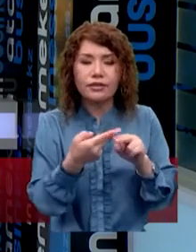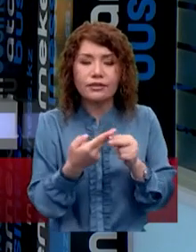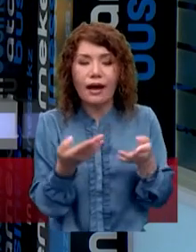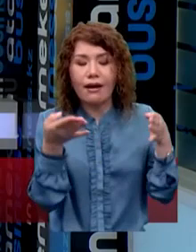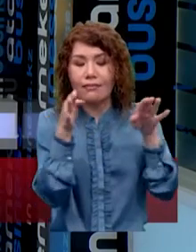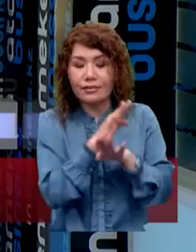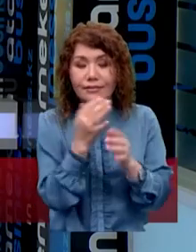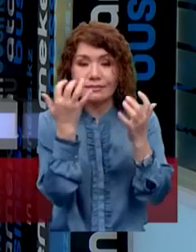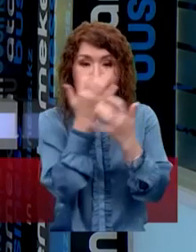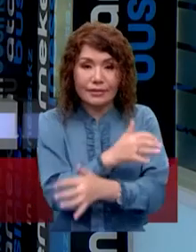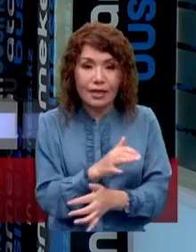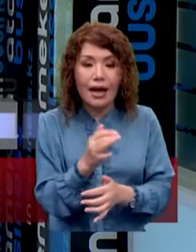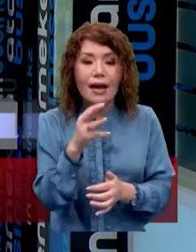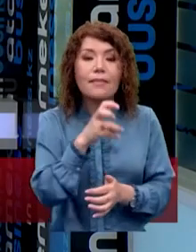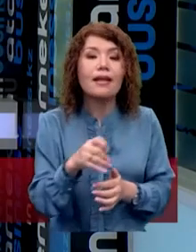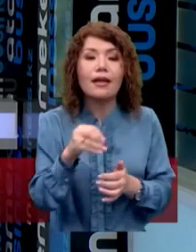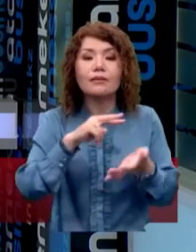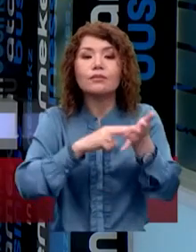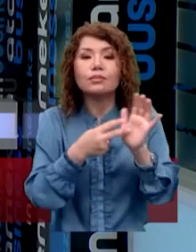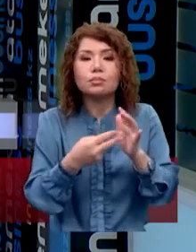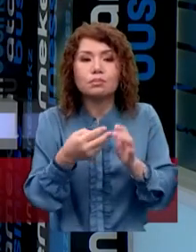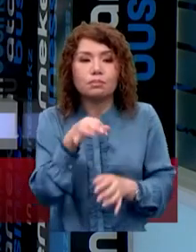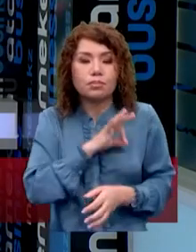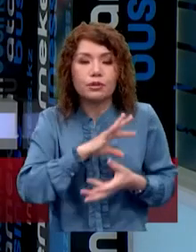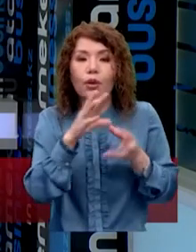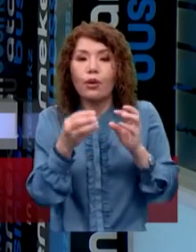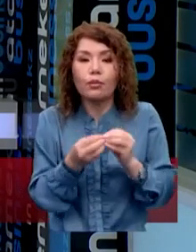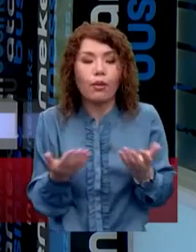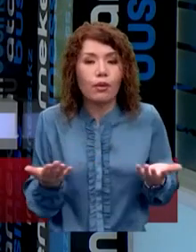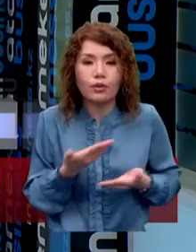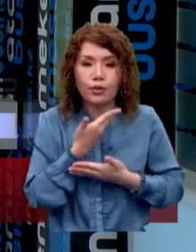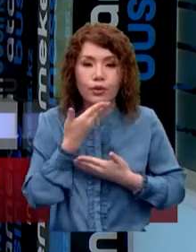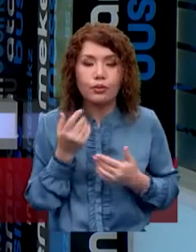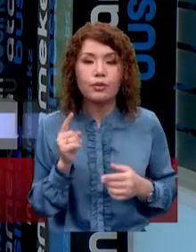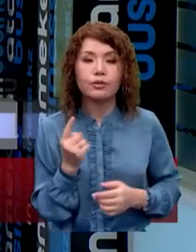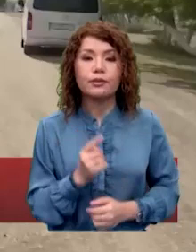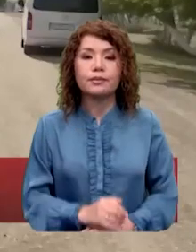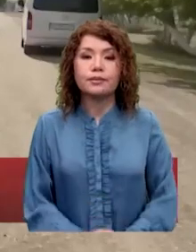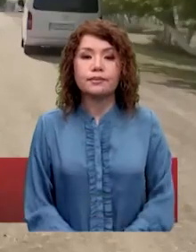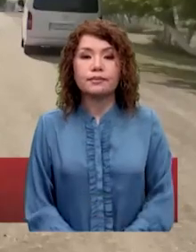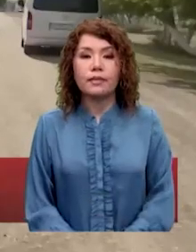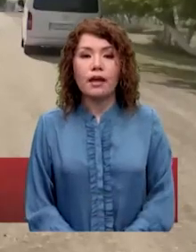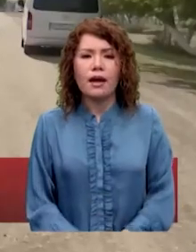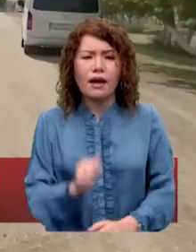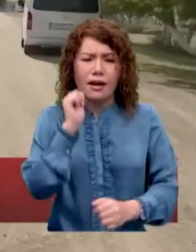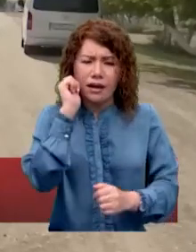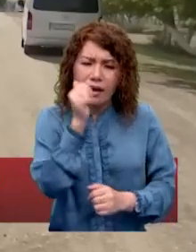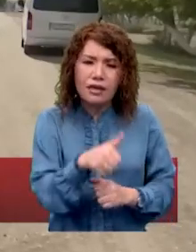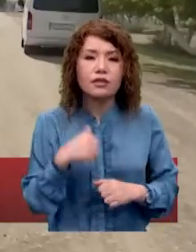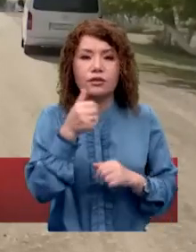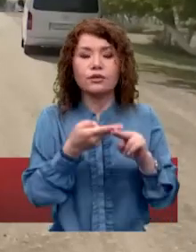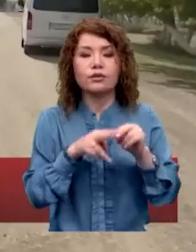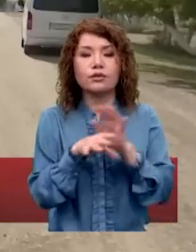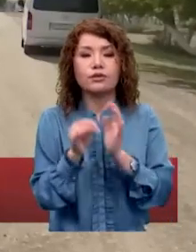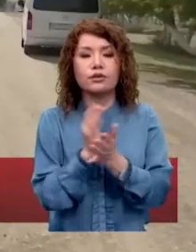ма? Миллиардтаған жоба неге нәтиже бермеді? Толығырақ келесі материалда. Жыл сайын ауылды